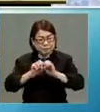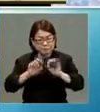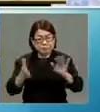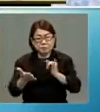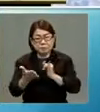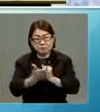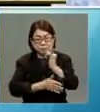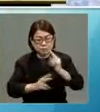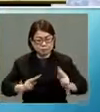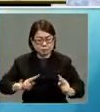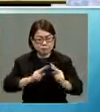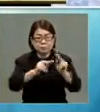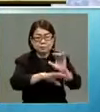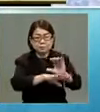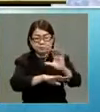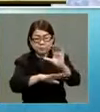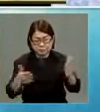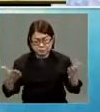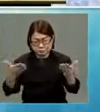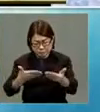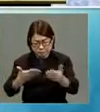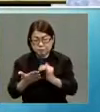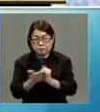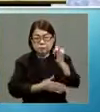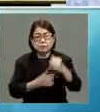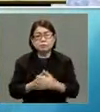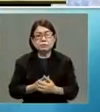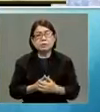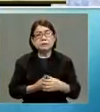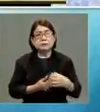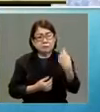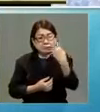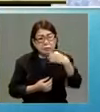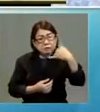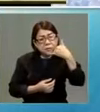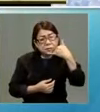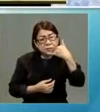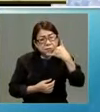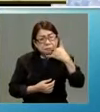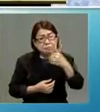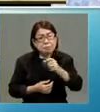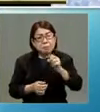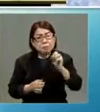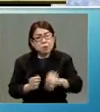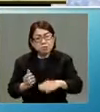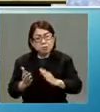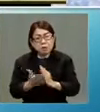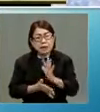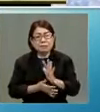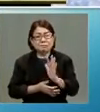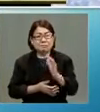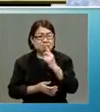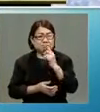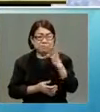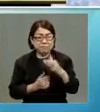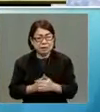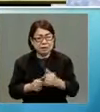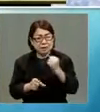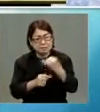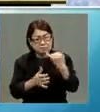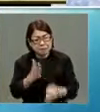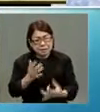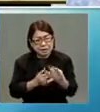าดไทยนะครับจะไม่มีใครนะครับโทรไปบอกท่านนะครับว่าท่านยืนยันไม่ผ่านอันนี้ไม่มีนะครับหรือท่านทำอะไรผิดท่านไม่ก